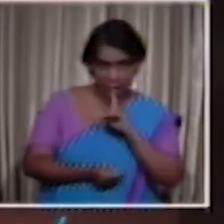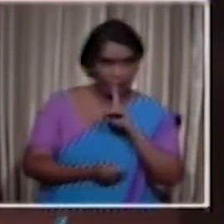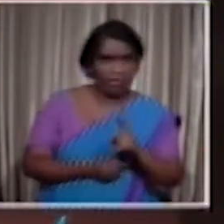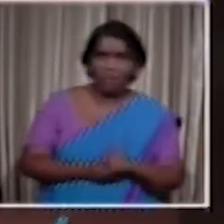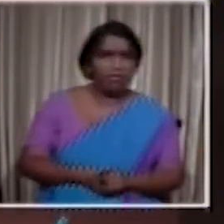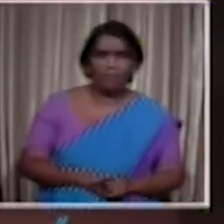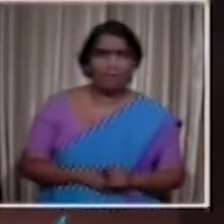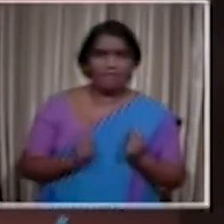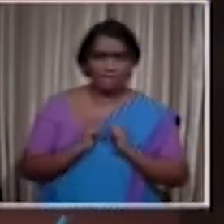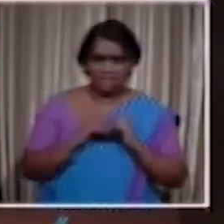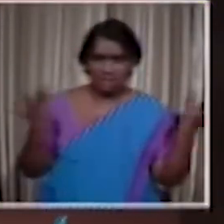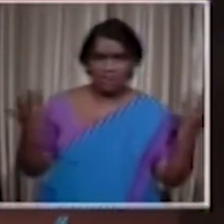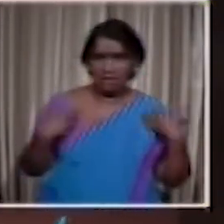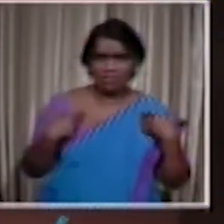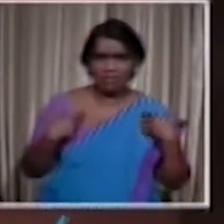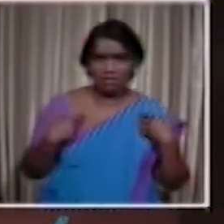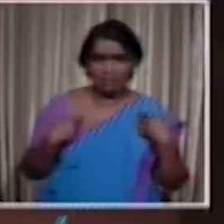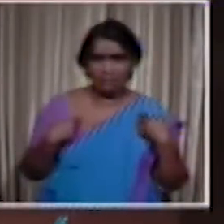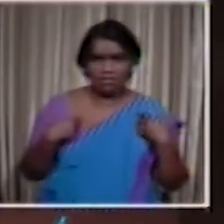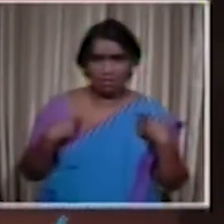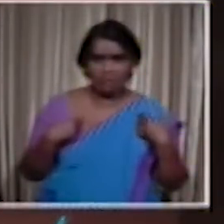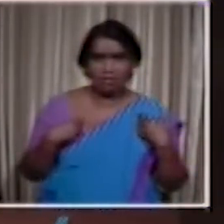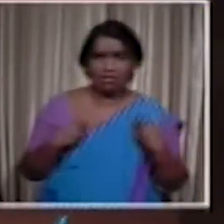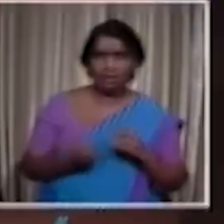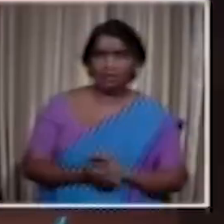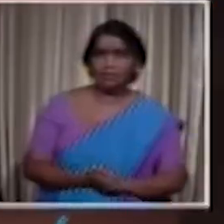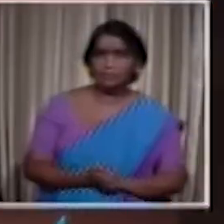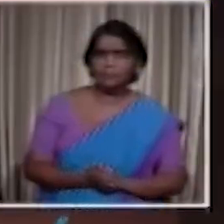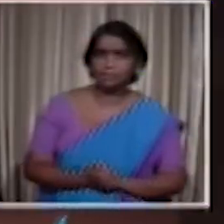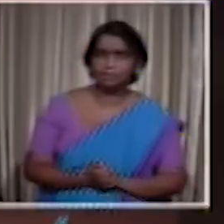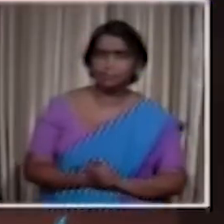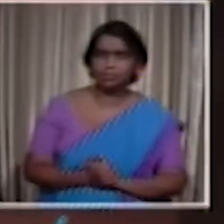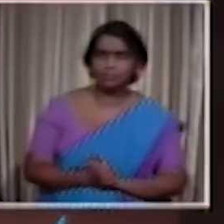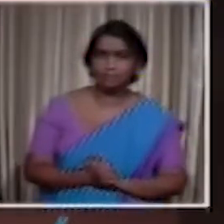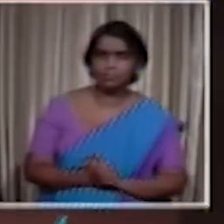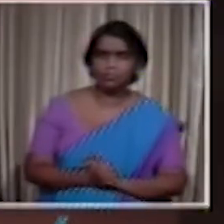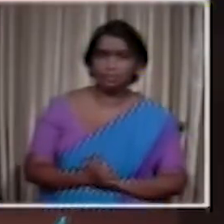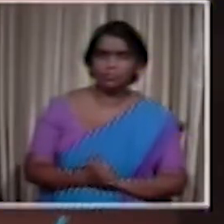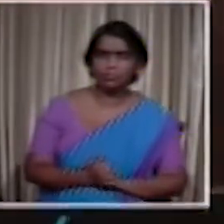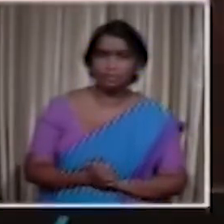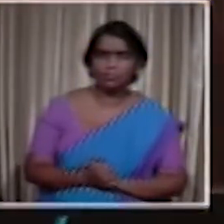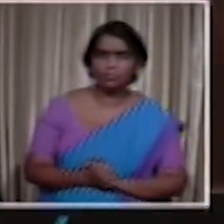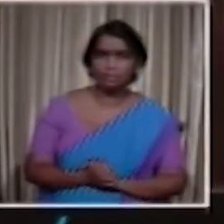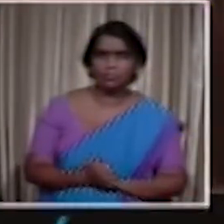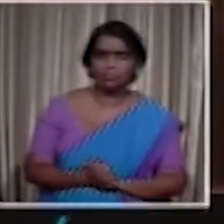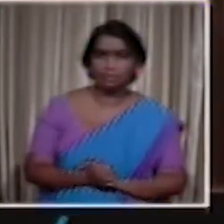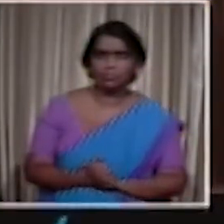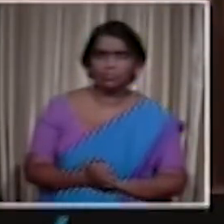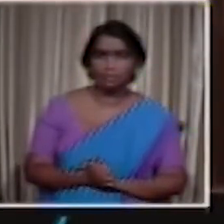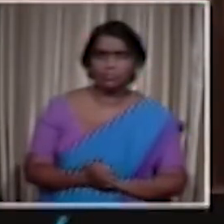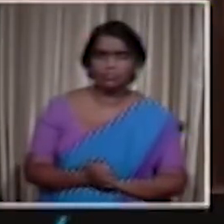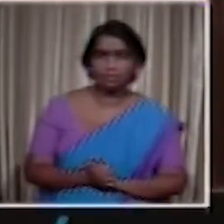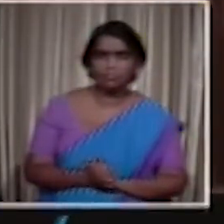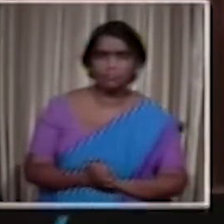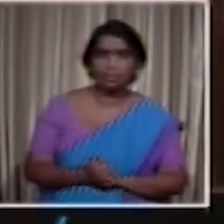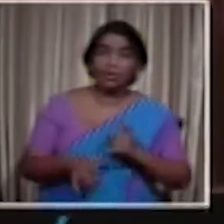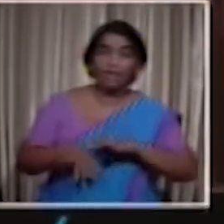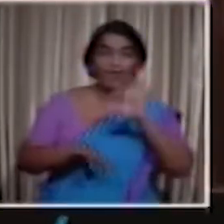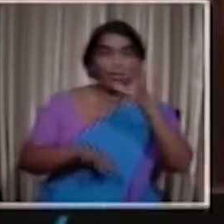කකාටත් ඕන කමක් නැහැ මතක තබාගන්න. ඔව් ඕනරබල් ප්‍රයිම් මිනිස්ටර් තව මිනිත්තු 5ක් දෙන්න මට බයින්න.